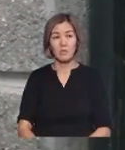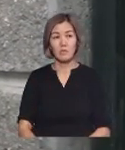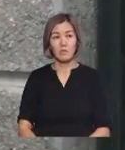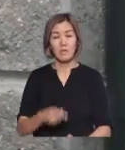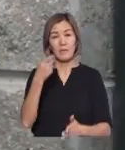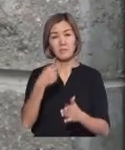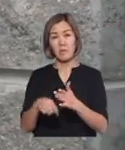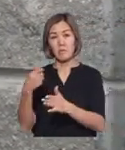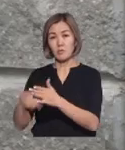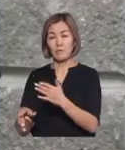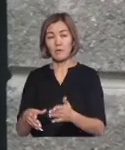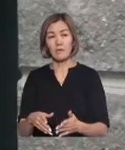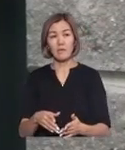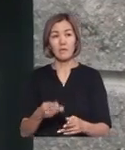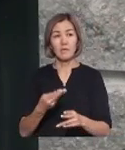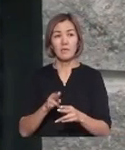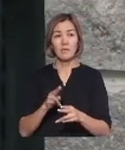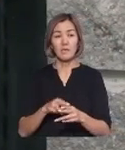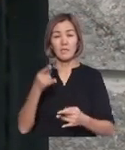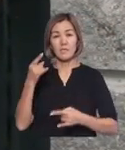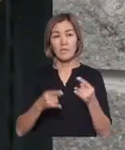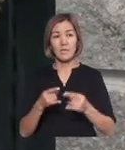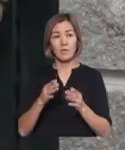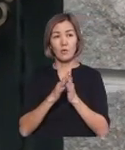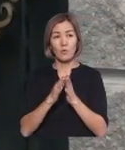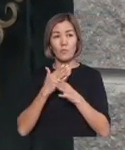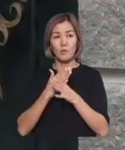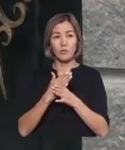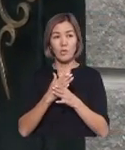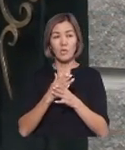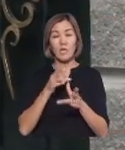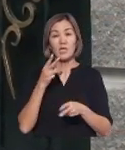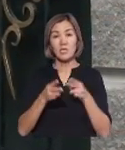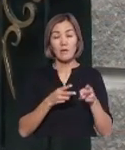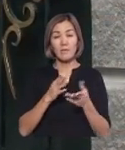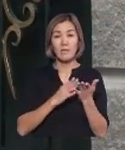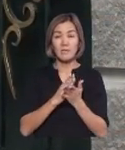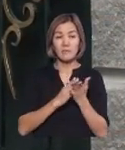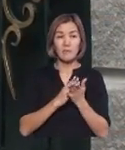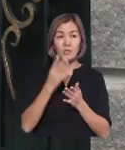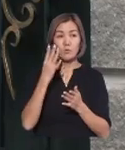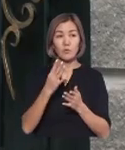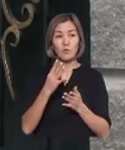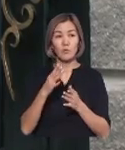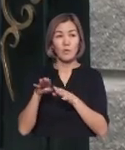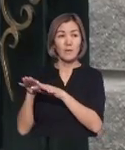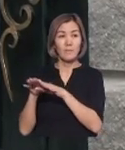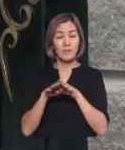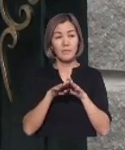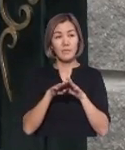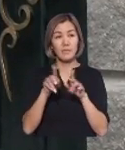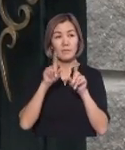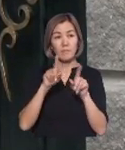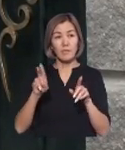Есіктері құлыптаулы, ал ең сорақысы сол телеарнамызға көмек сұрап, шағымын айтып келген қызметкерлердің төртеуін бірдей мекеме